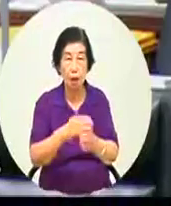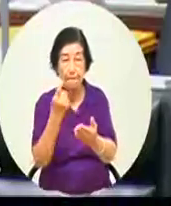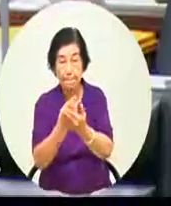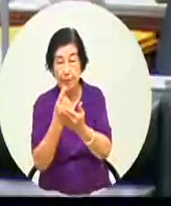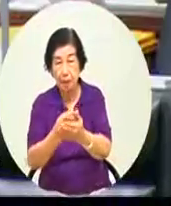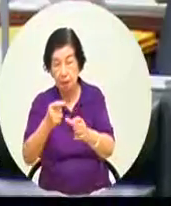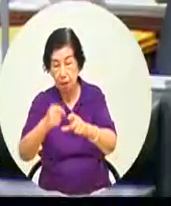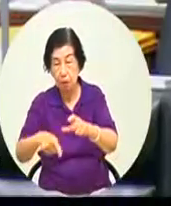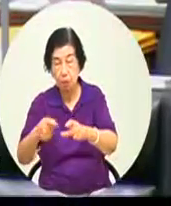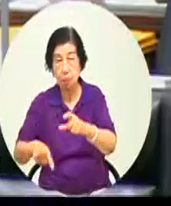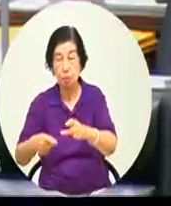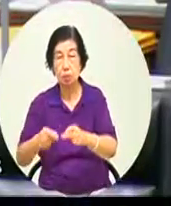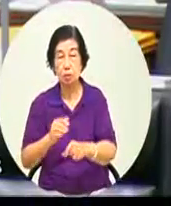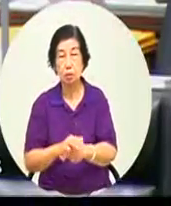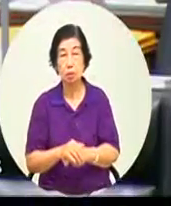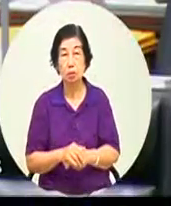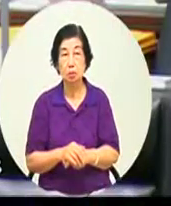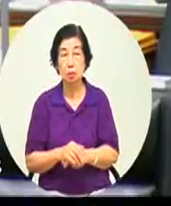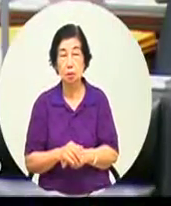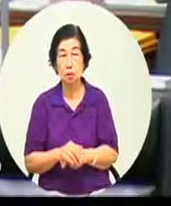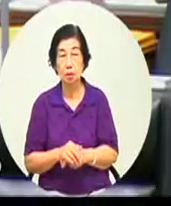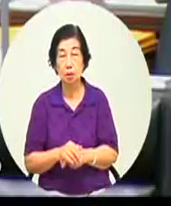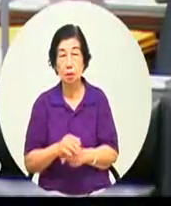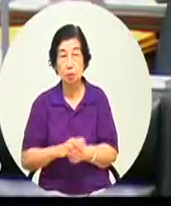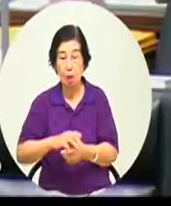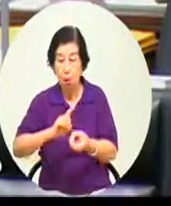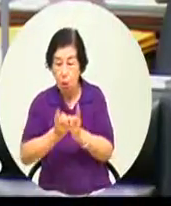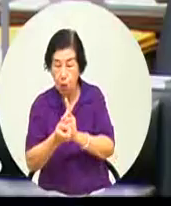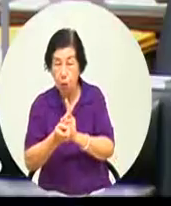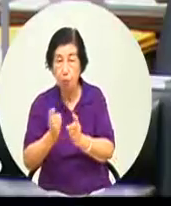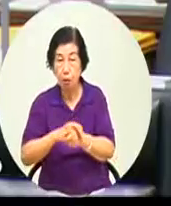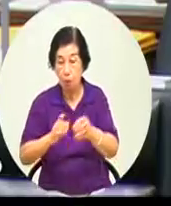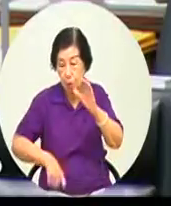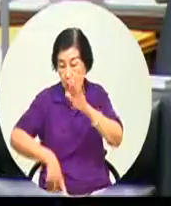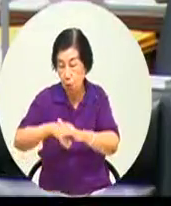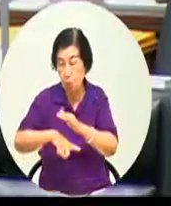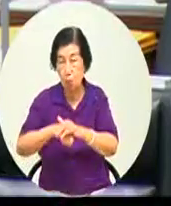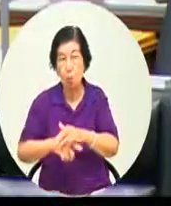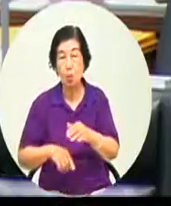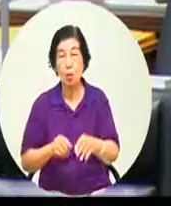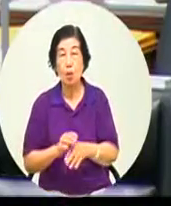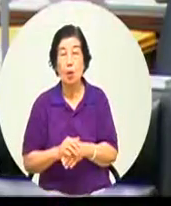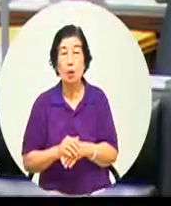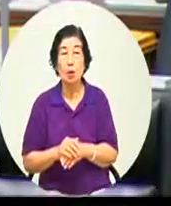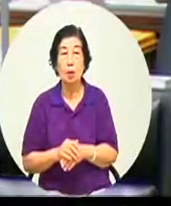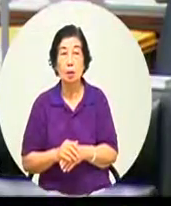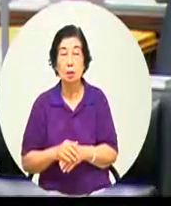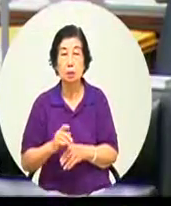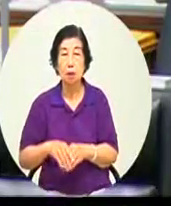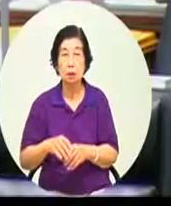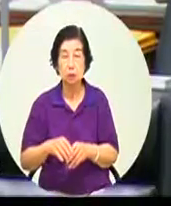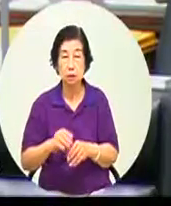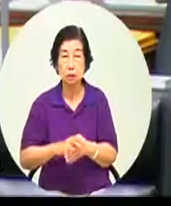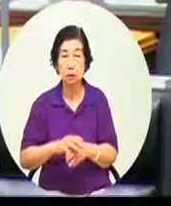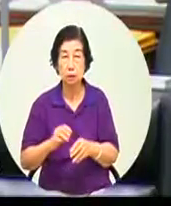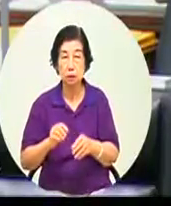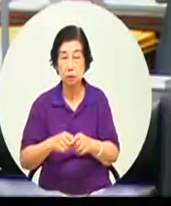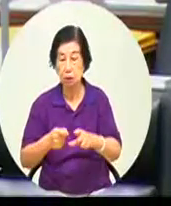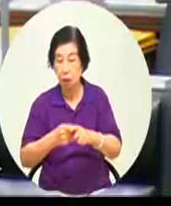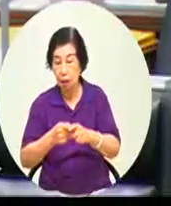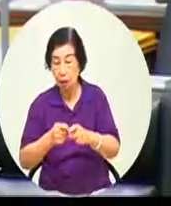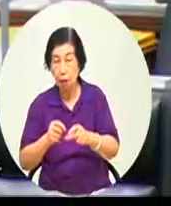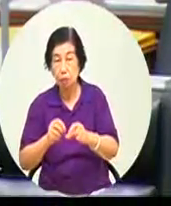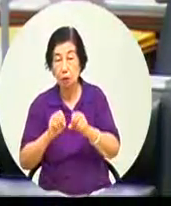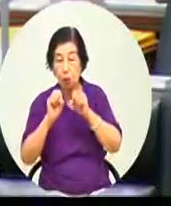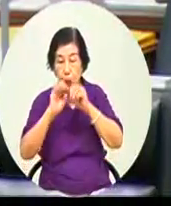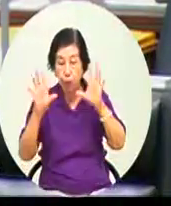合就是故意去违法的部分，那也拜托你们每一家都要去宣导，绝对不能这样停。 我了解。 如果这样子做的